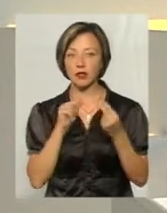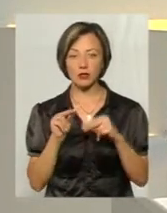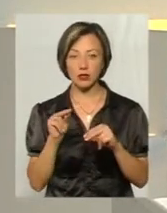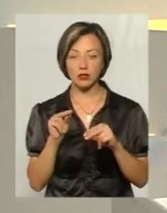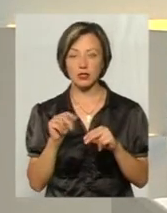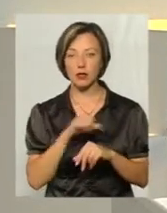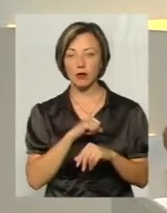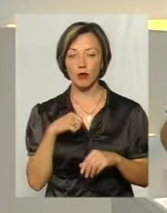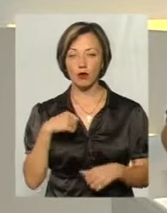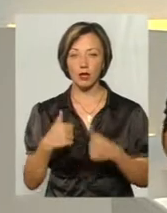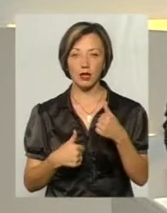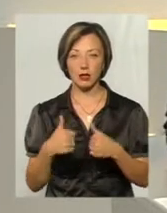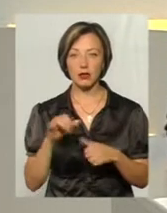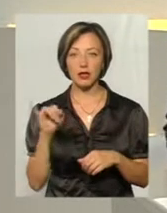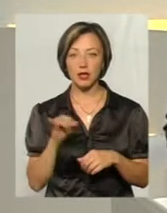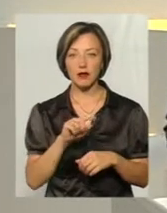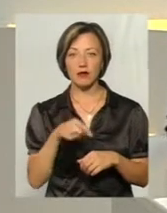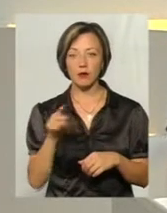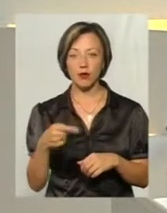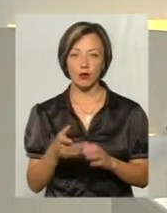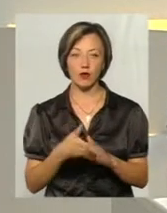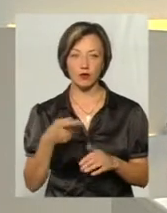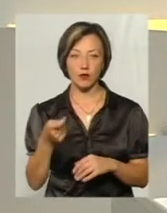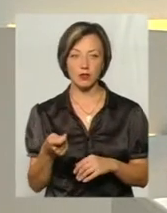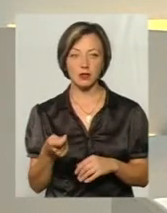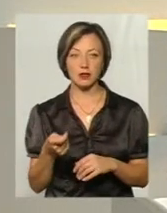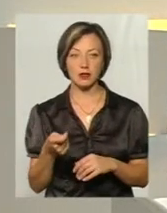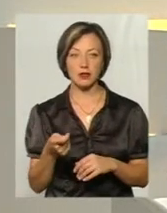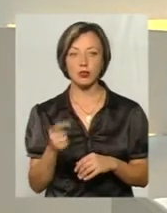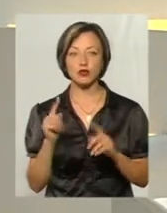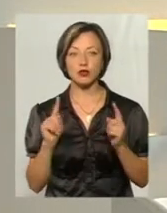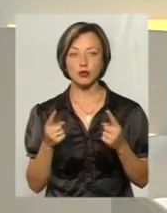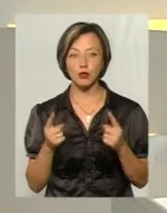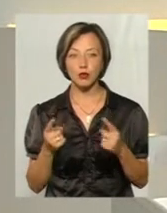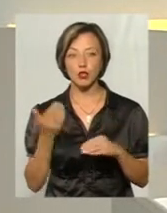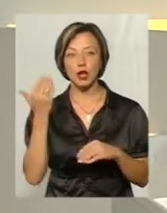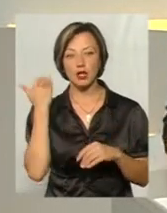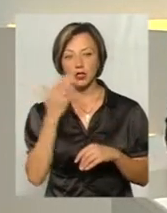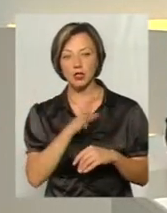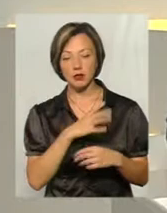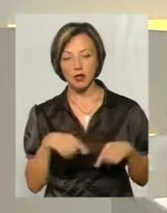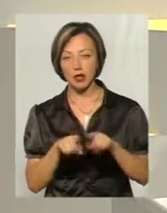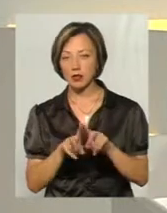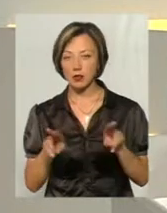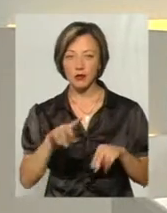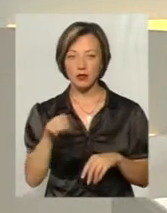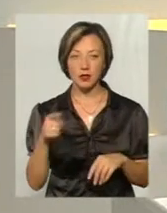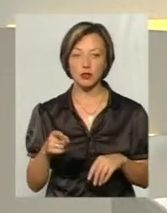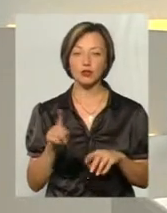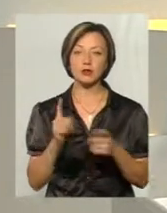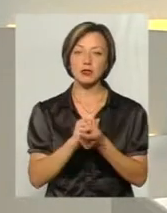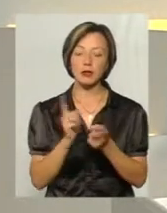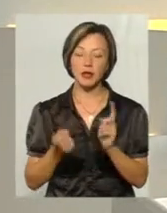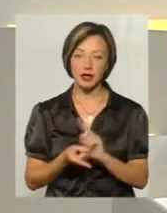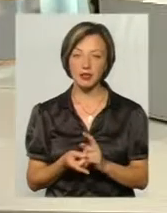недосконалість самого тендеру і тих вимог, які висуваються. Чому, чи раніше були такі самі вимоги? Чим вони змінилися?